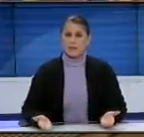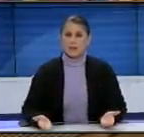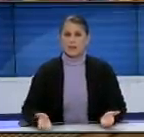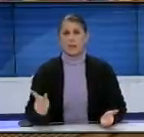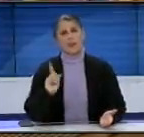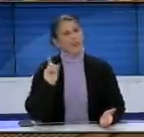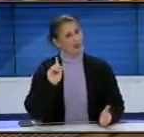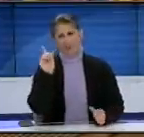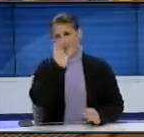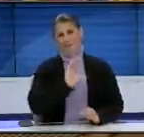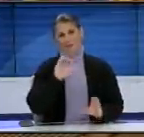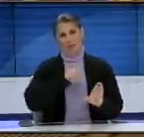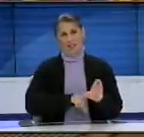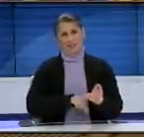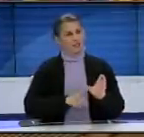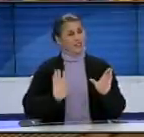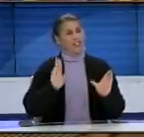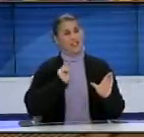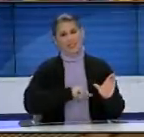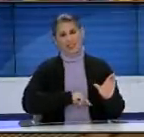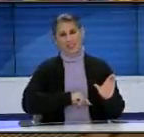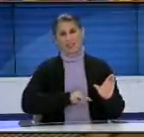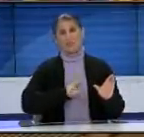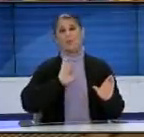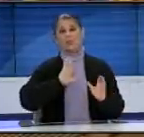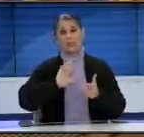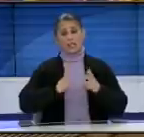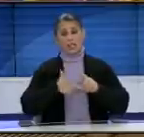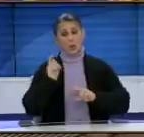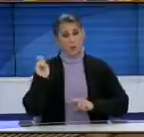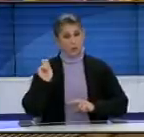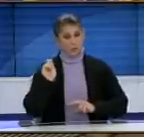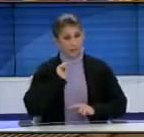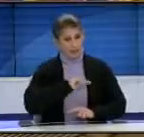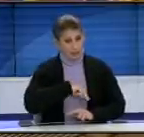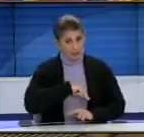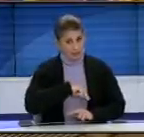πάντως όχι η Ευρωπαϊκή Ένωση. Ούτε γεωπολιτικά ευνοείται,